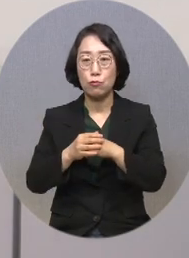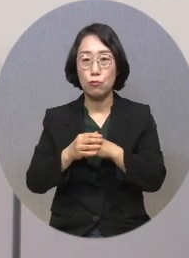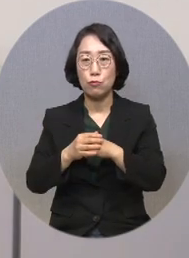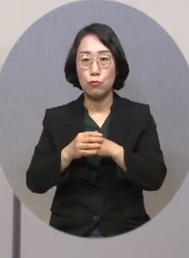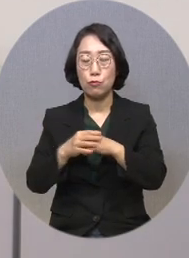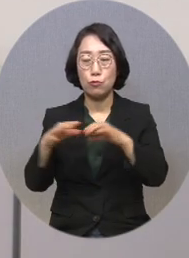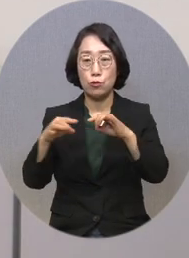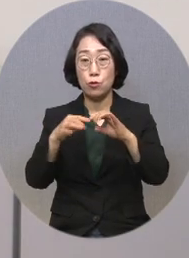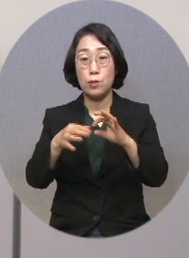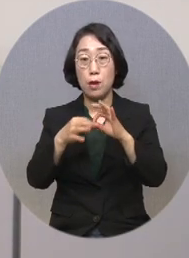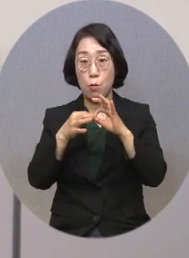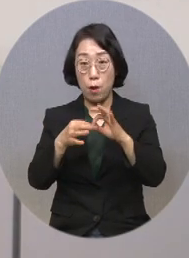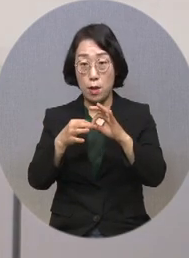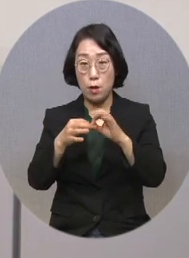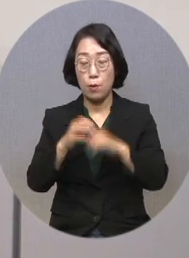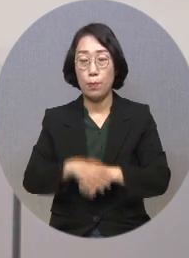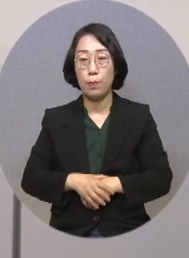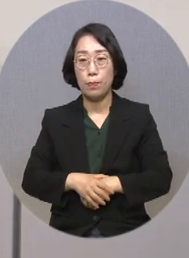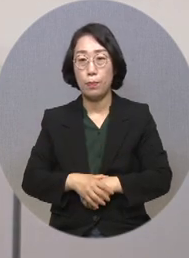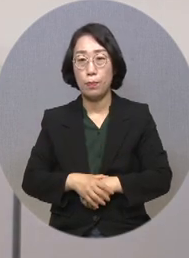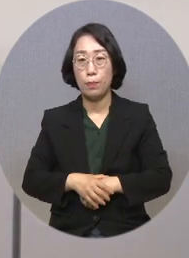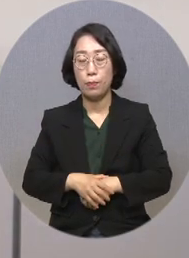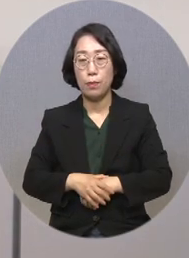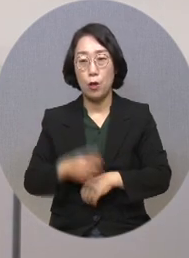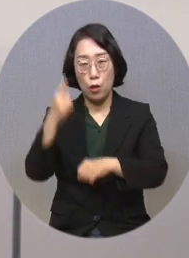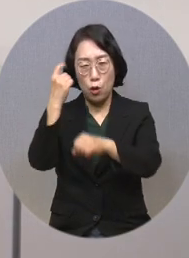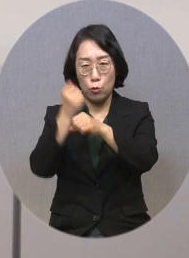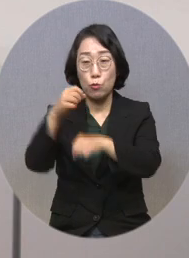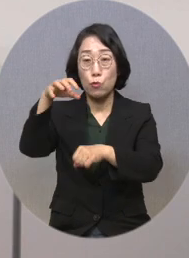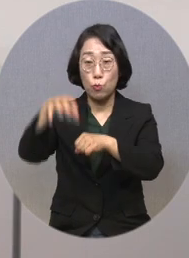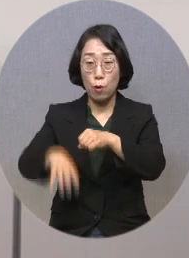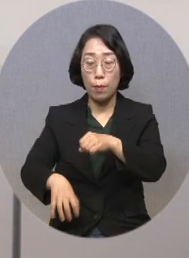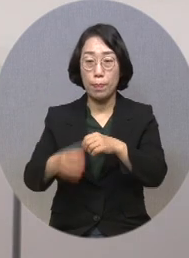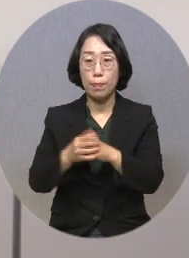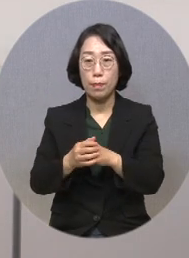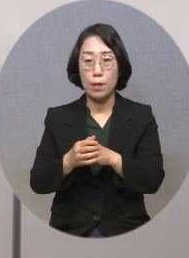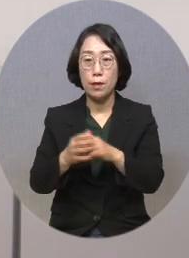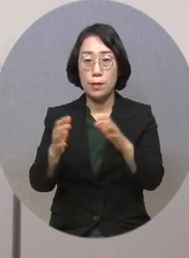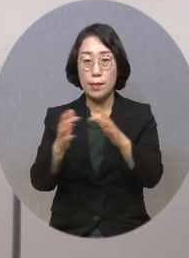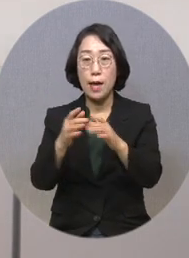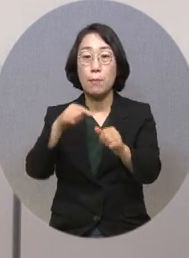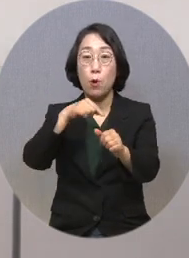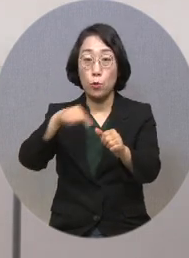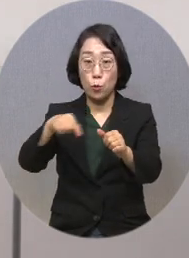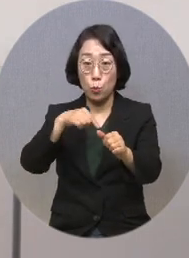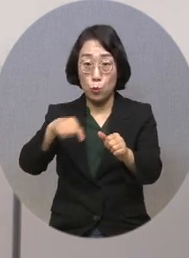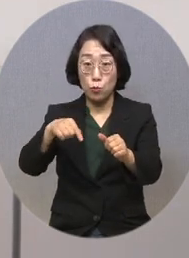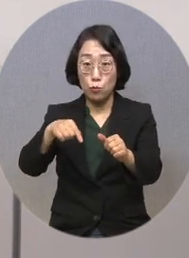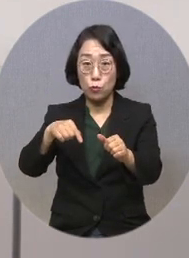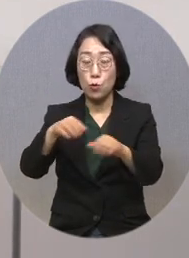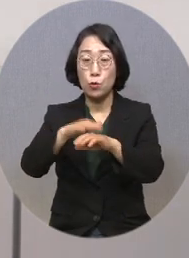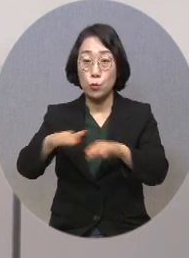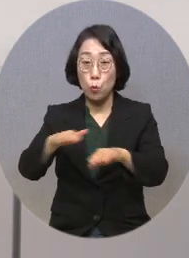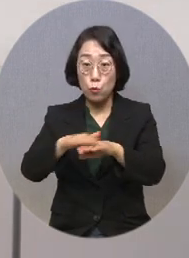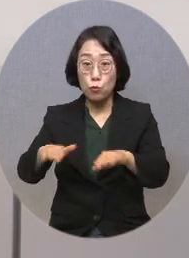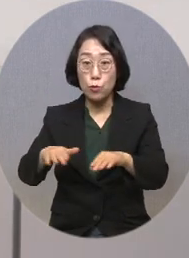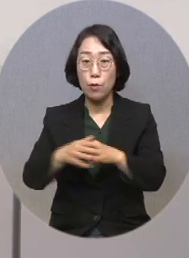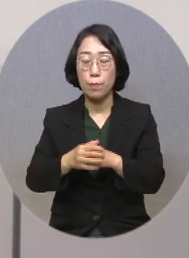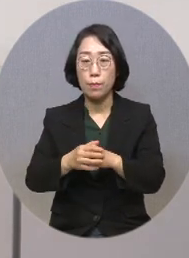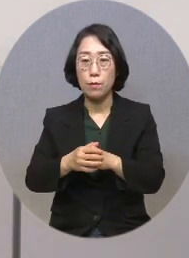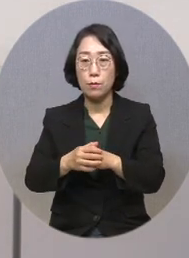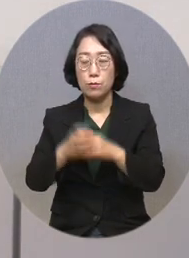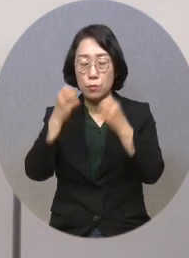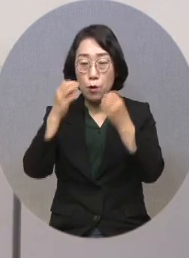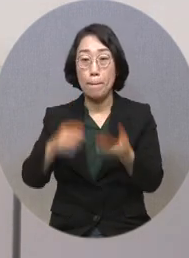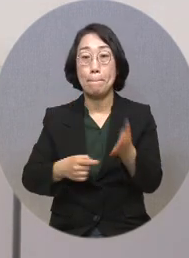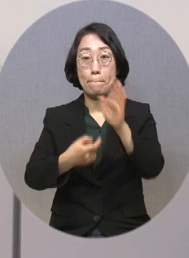한국전자통신연구원 애트리라고 하는데요. 과 함께 개발한 사이버 교육 솔루션이 출시되면서 벤처 기업인